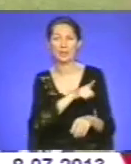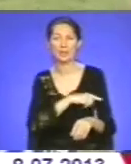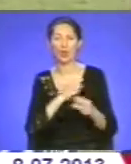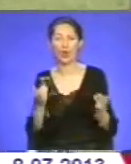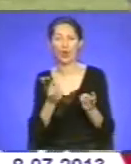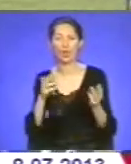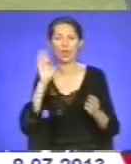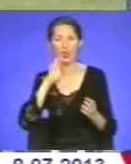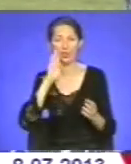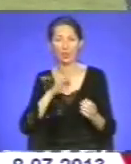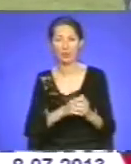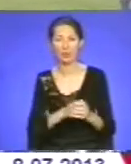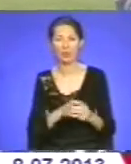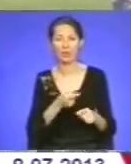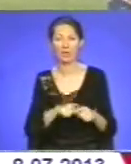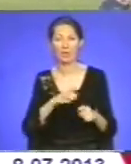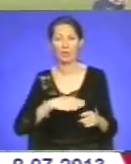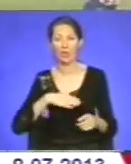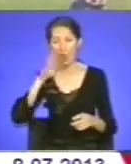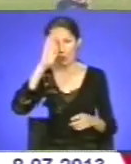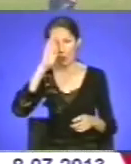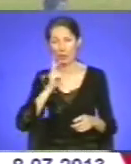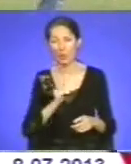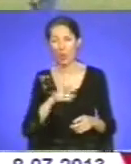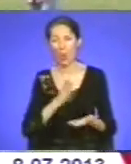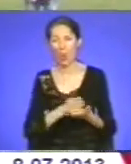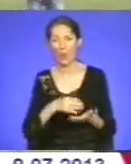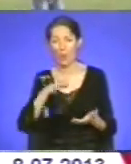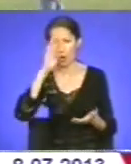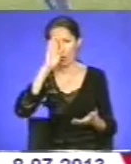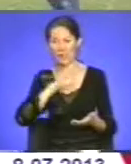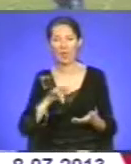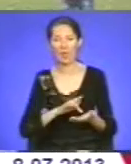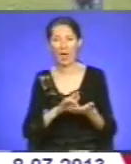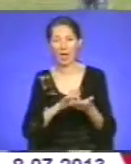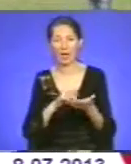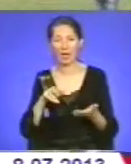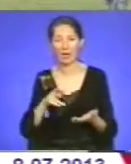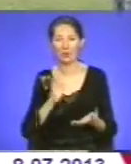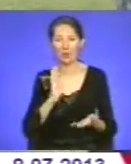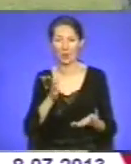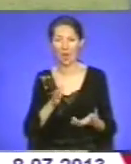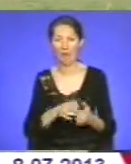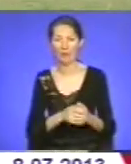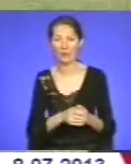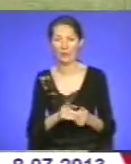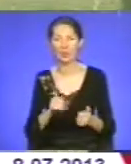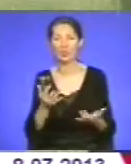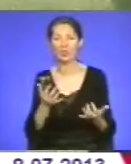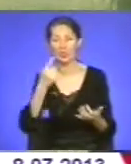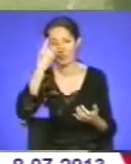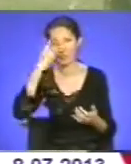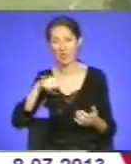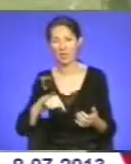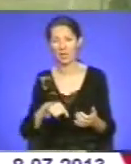хлопців, не гадають, а йдуть прямо папороч. Так, це правда. Так. А що ще знаєте про це свято? Ще це